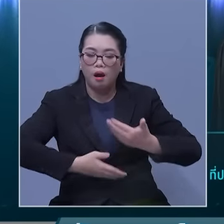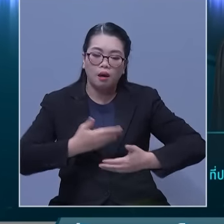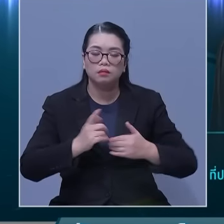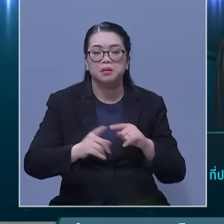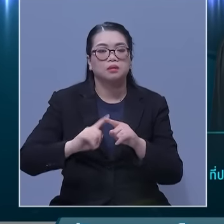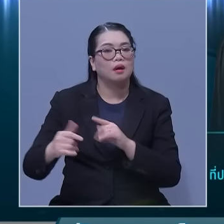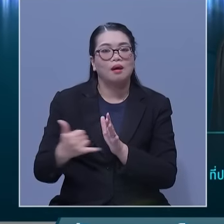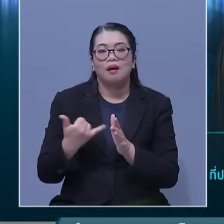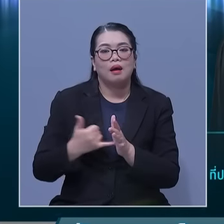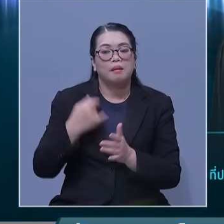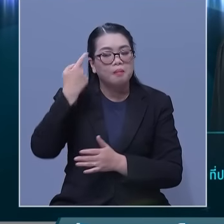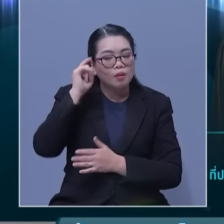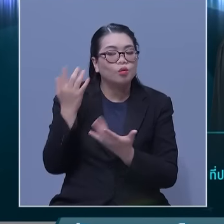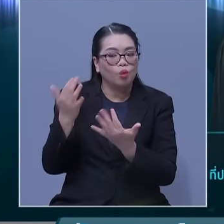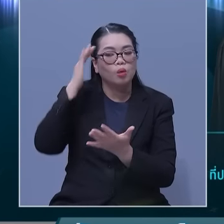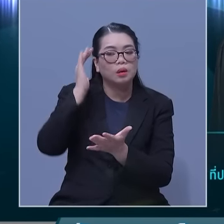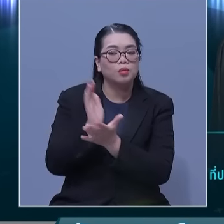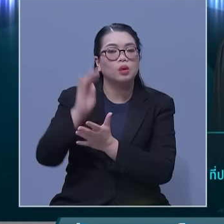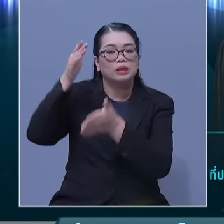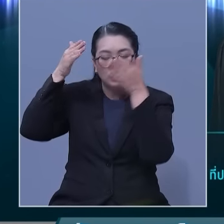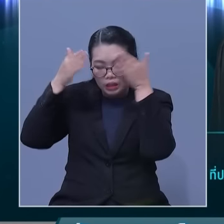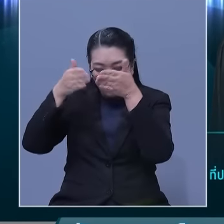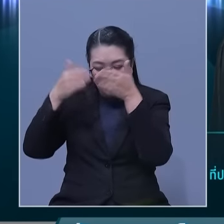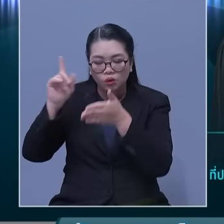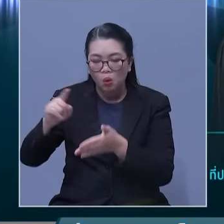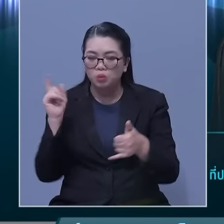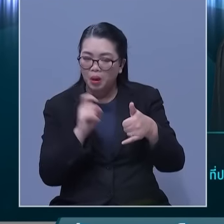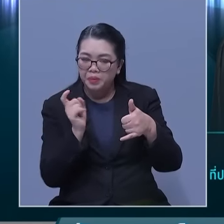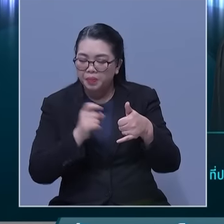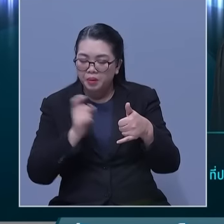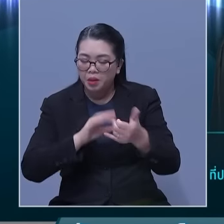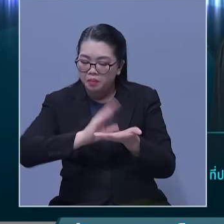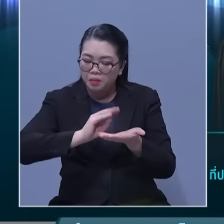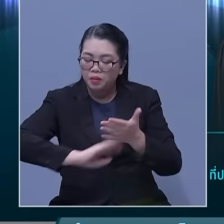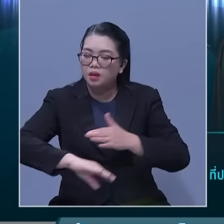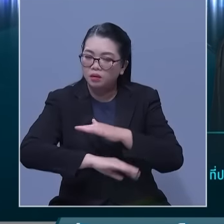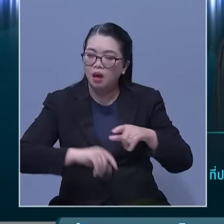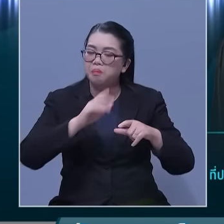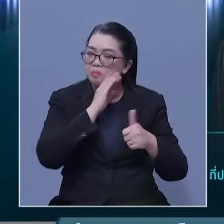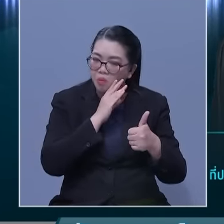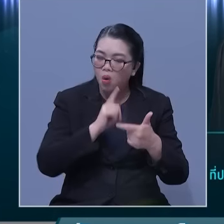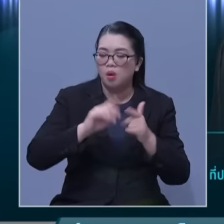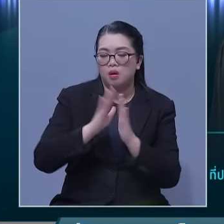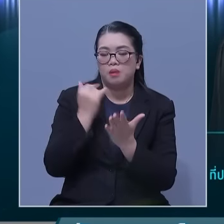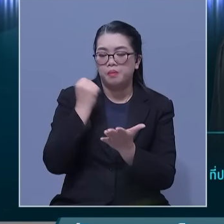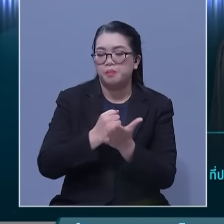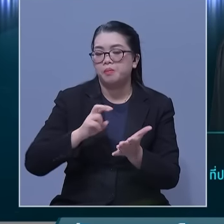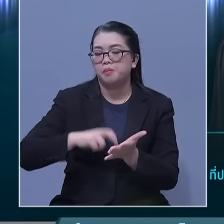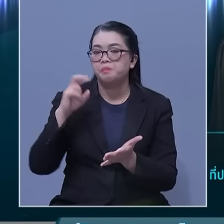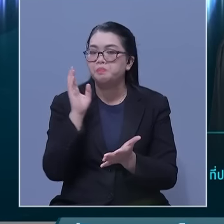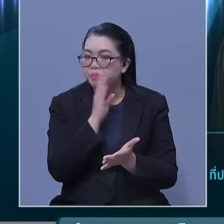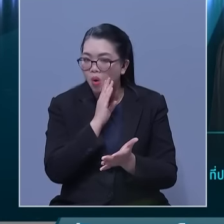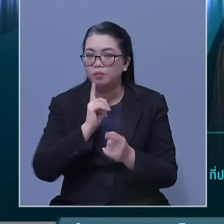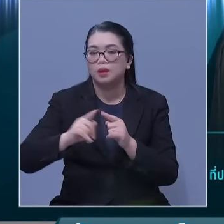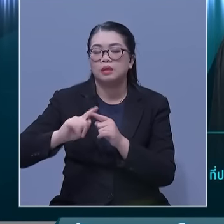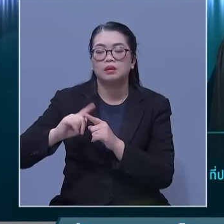ไรนี่เป็นเรื่องที่ทางตำรวจอินโดเค้าก็จะต้องเค้นเอามานะครับคือเข้าใจว่าณตอนนี้เสียบแป้งเองเนี่ยจะต้องถูกดำเนินคดีที่นู่นก่อนเรื่องการ